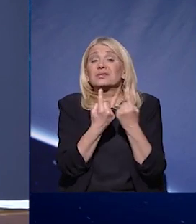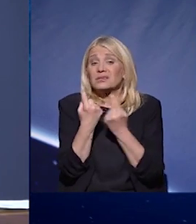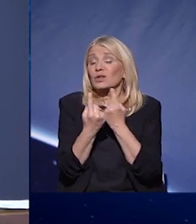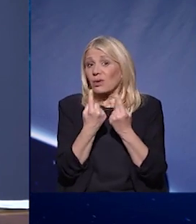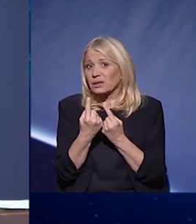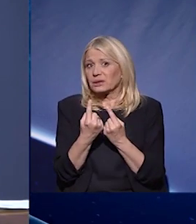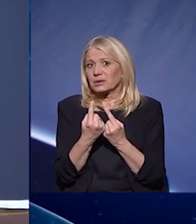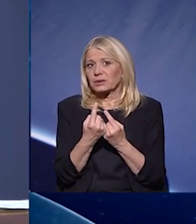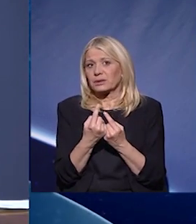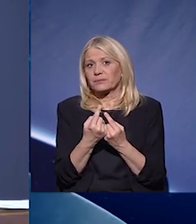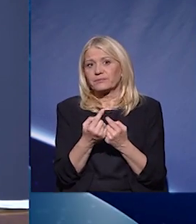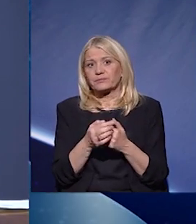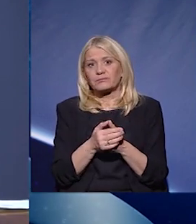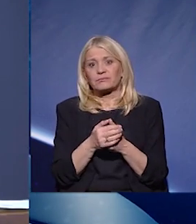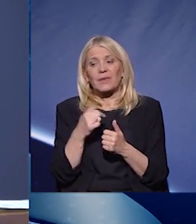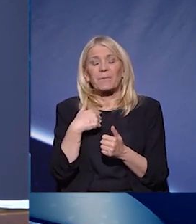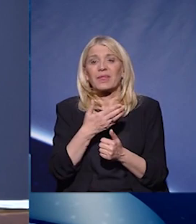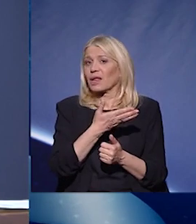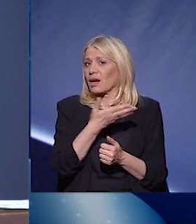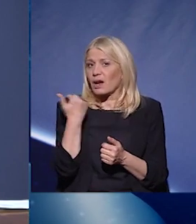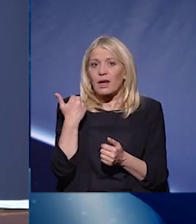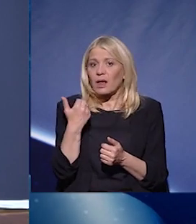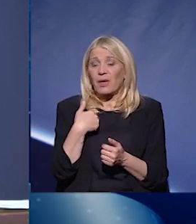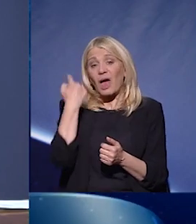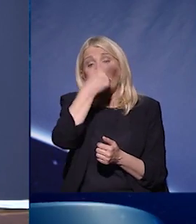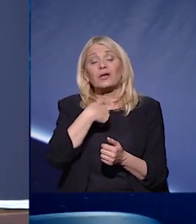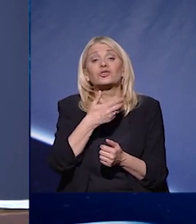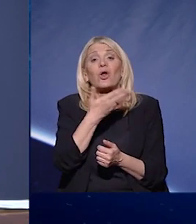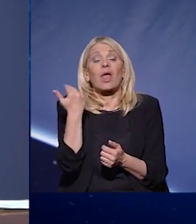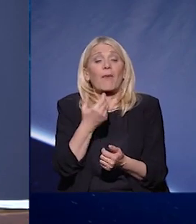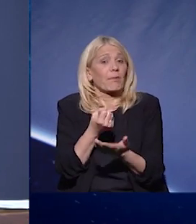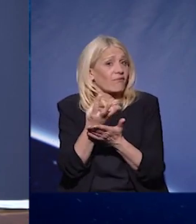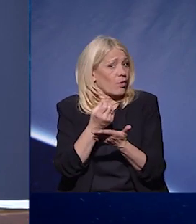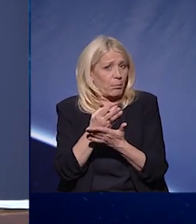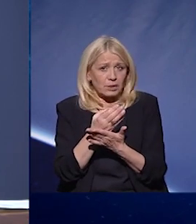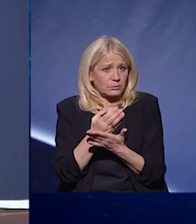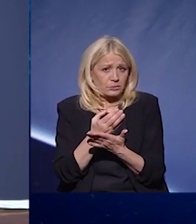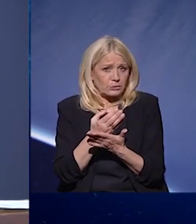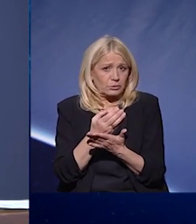situaciji mi nemamo, ja lično nemam nikakvu informaciju da je